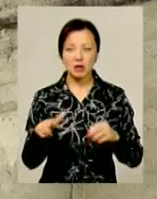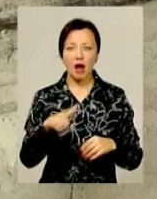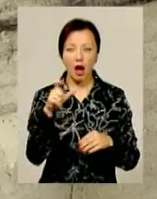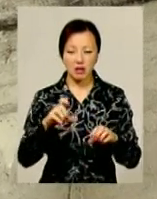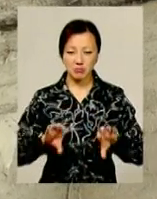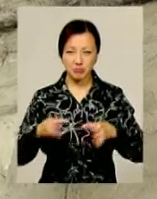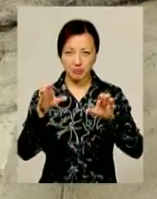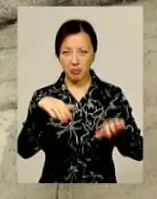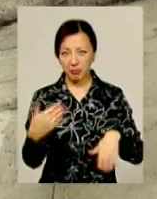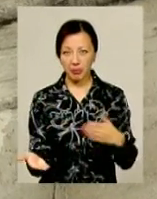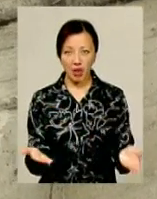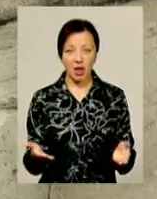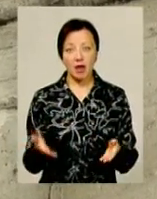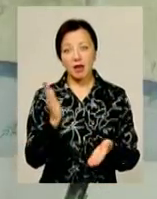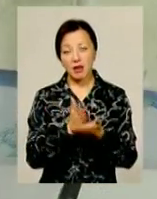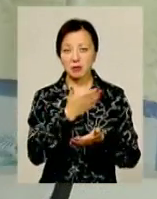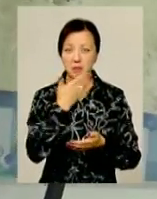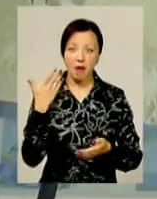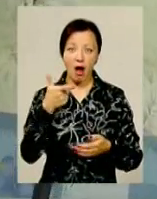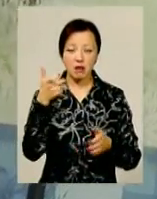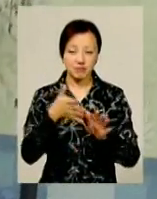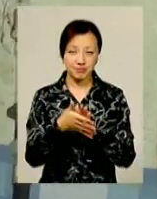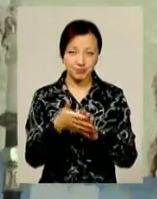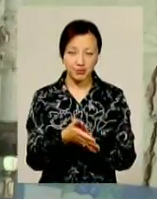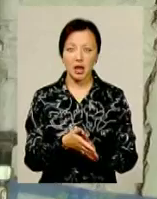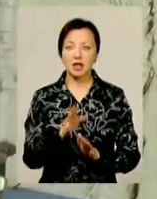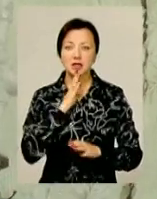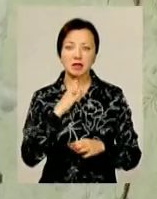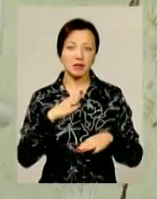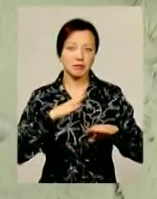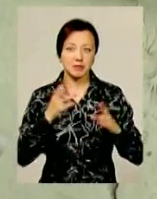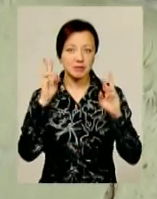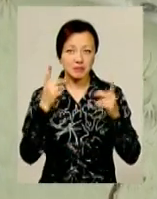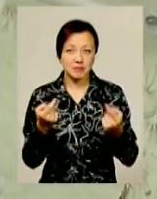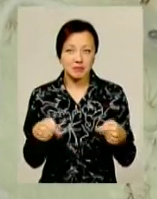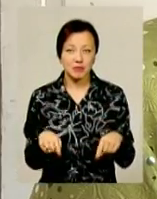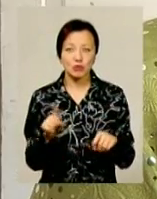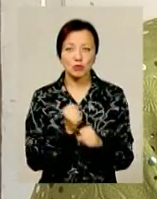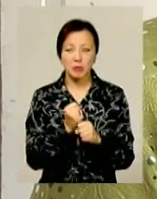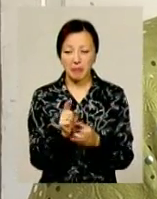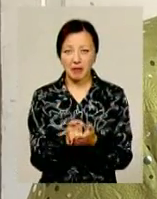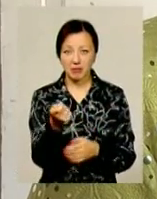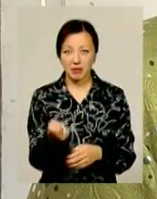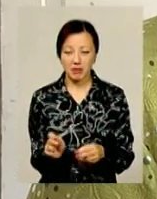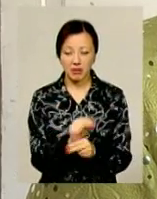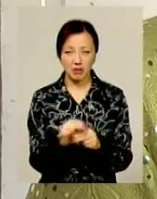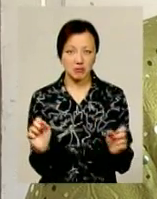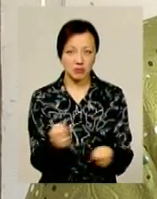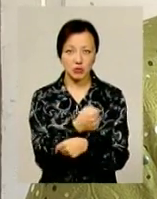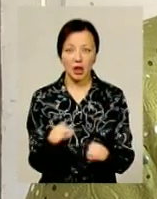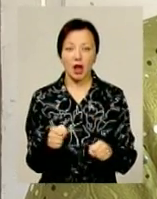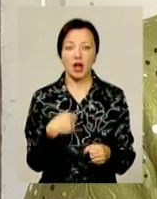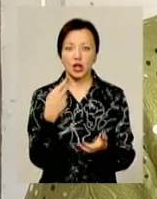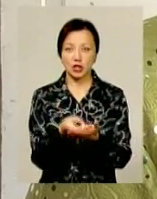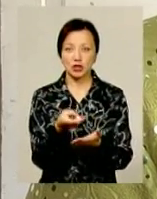і хто знає, чи немає витоку газу. Пенсіонерка в розпачі. За свою пенсію їй не відремонтувати житло. Лежиш на кроваті ночою, бо